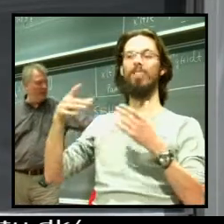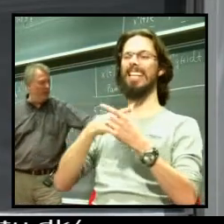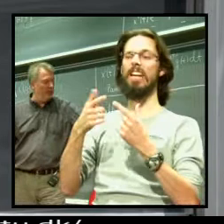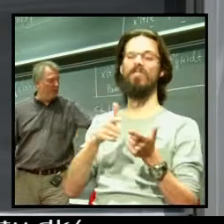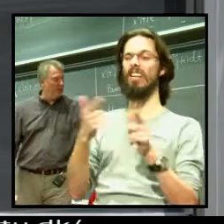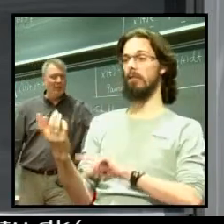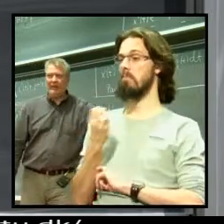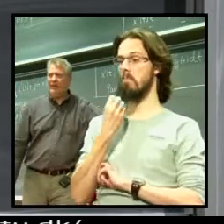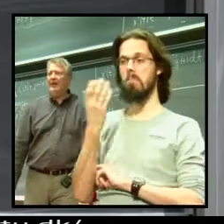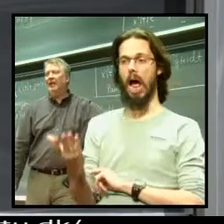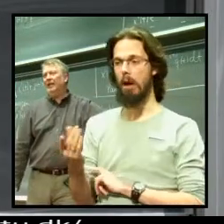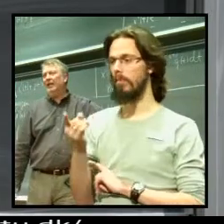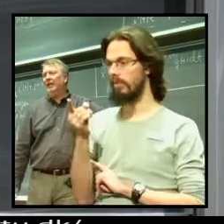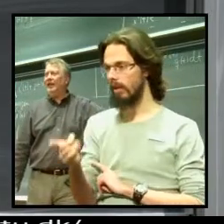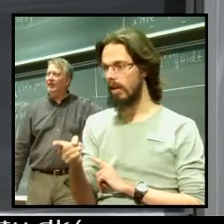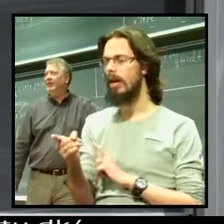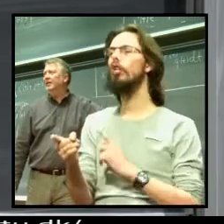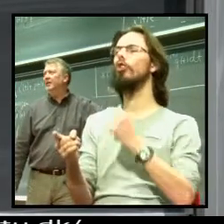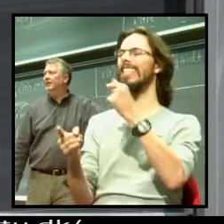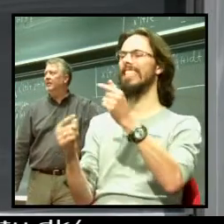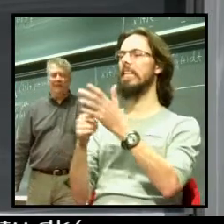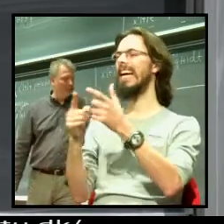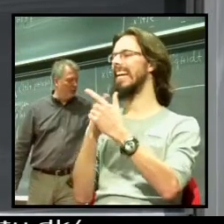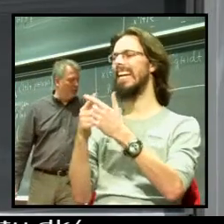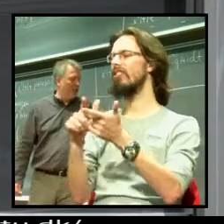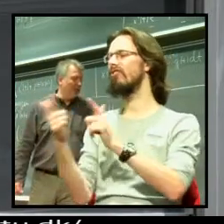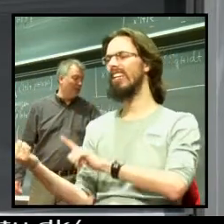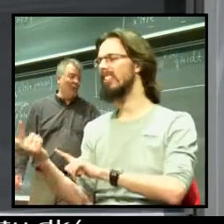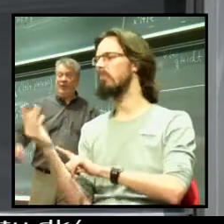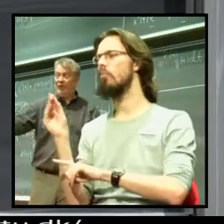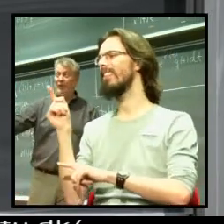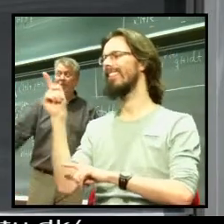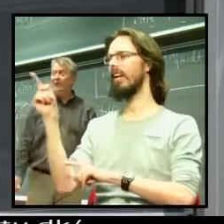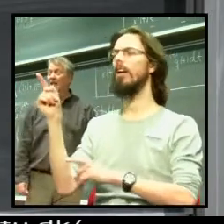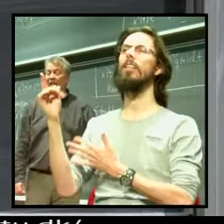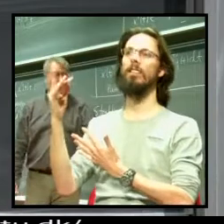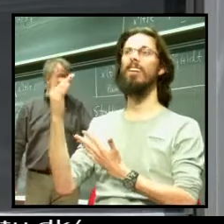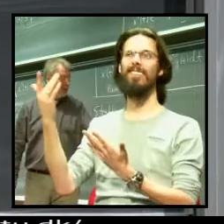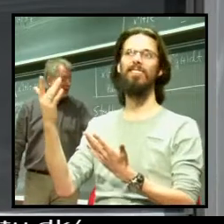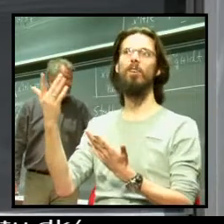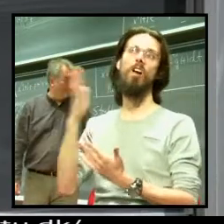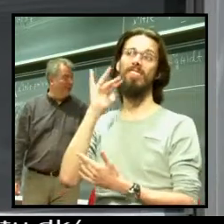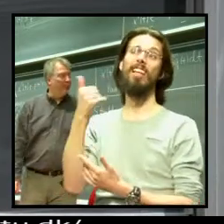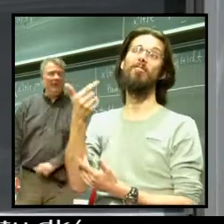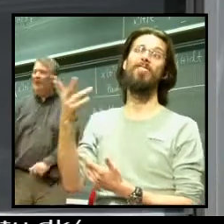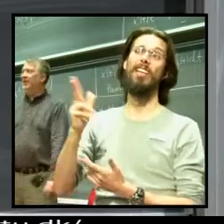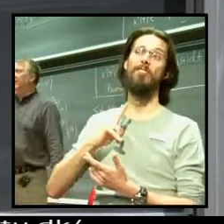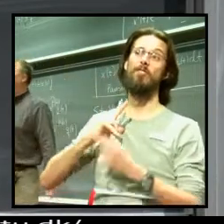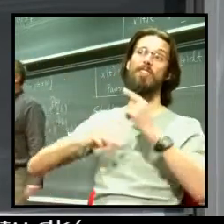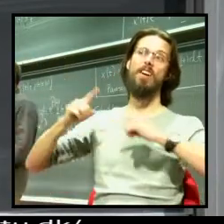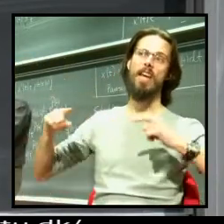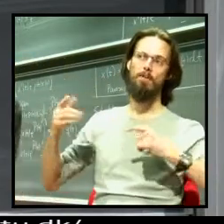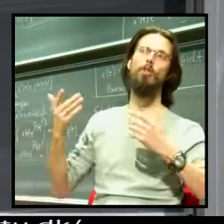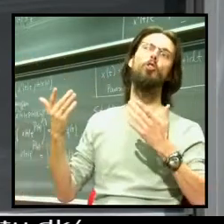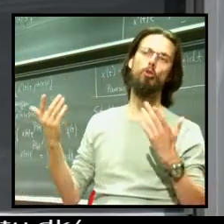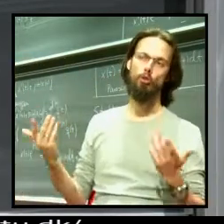her, og så kommer der T gange en eller anden vektor, stående her. Hvis der er flere frie variable, så er, hvad hedder det,